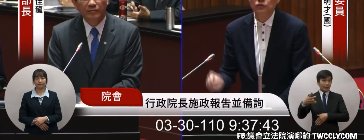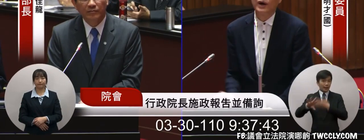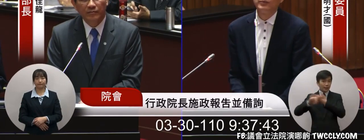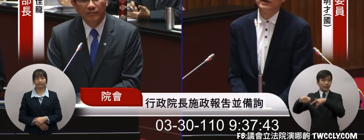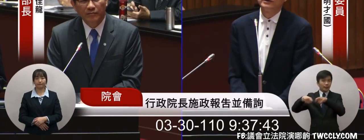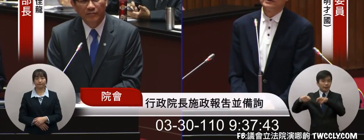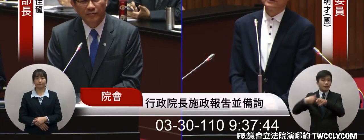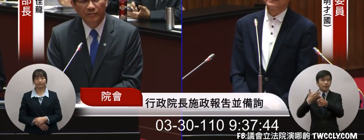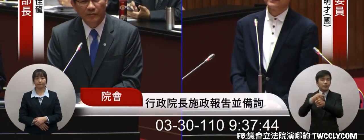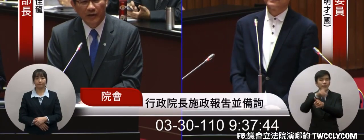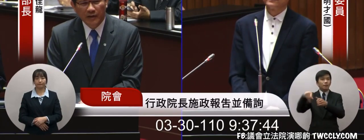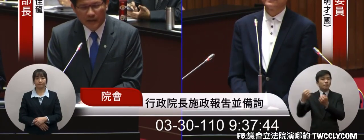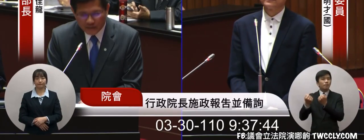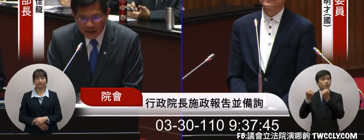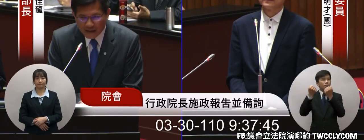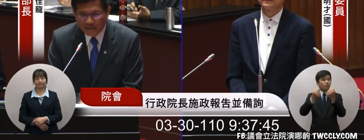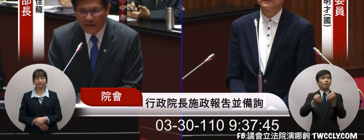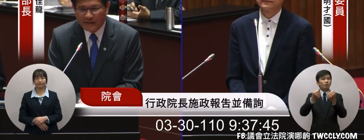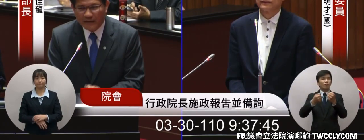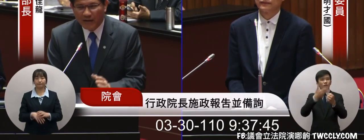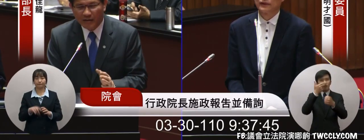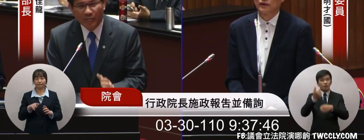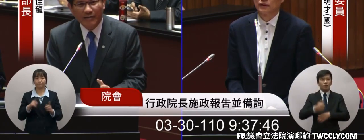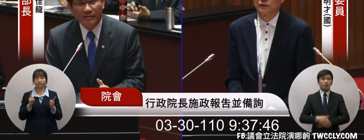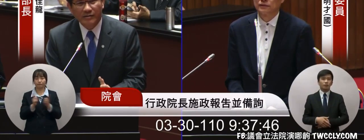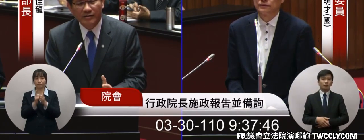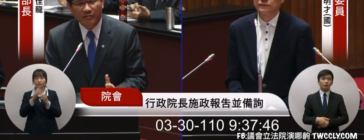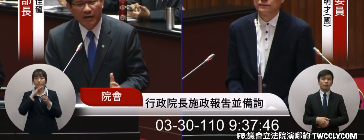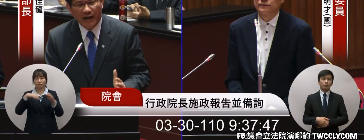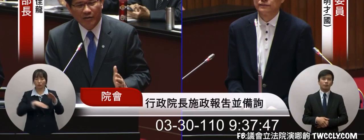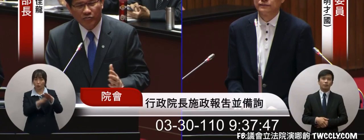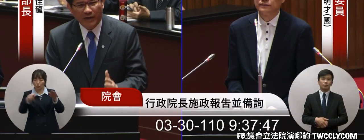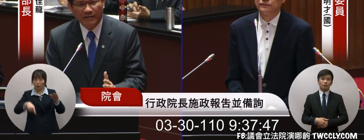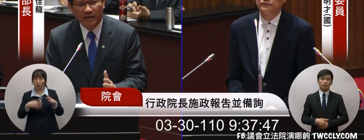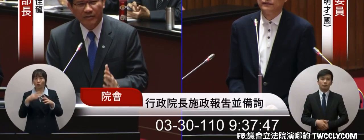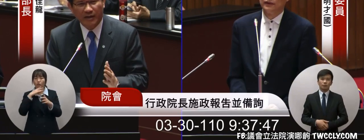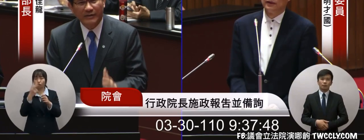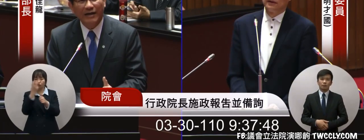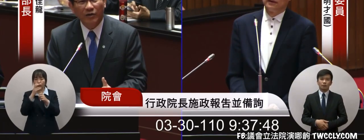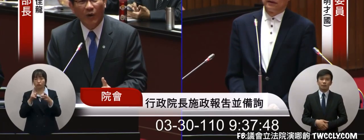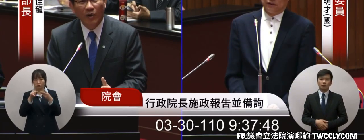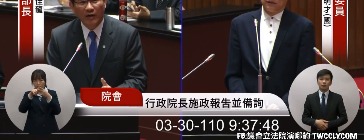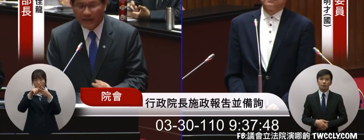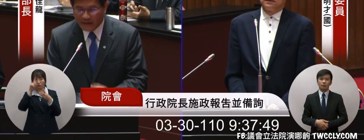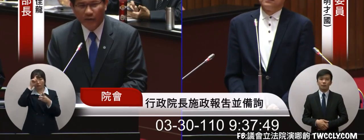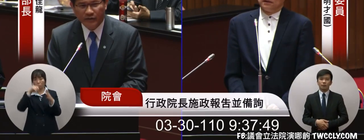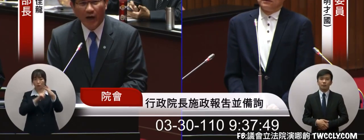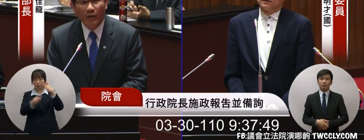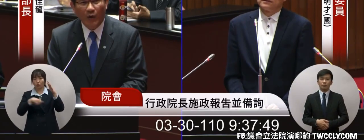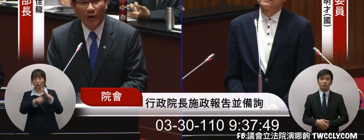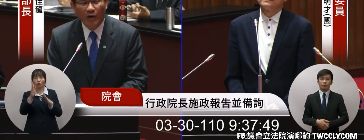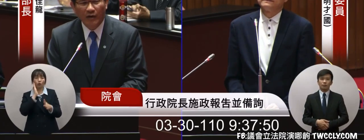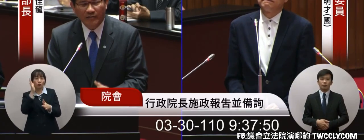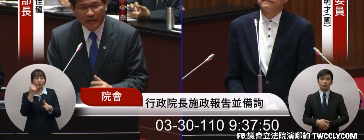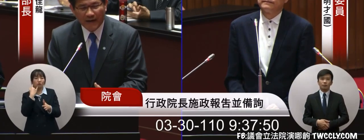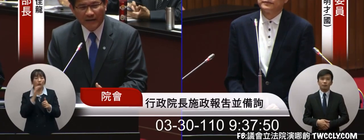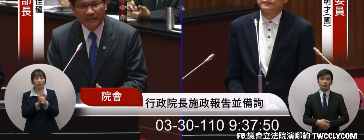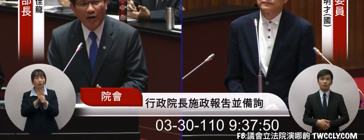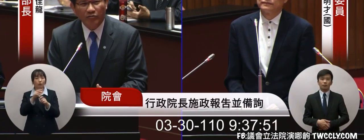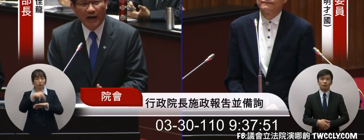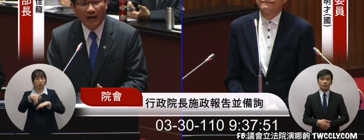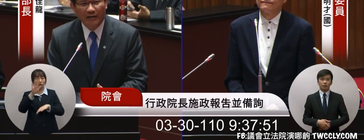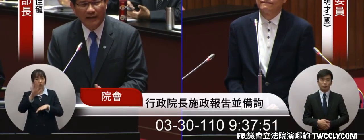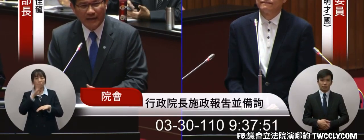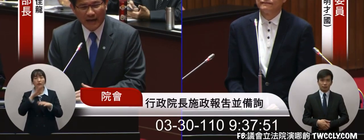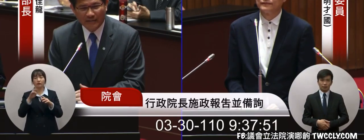可以進出方便一點當然因為閘道的管制是為了讓它主幹線比較暢通也有效果那地方